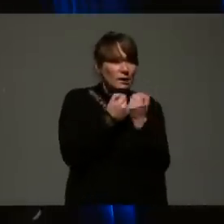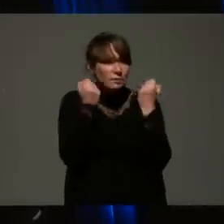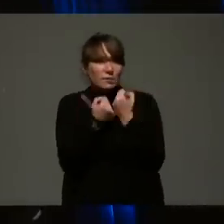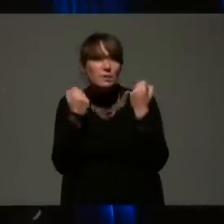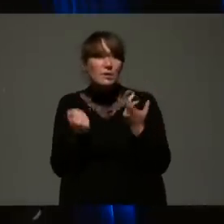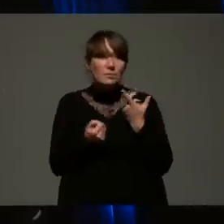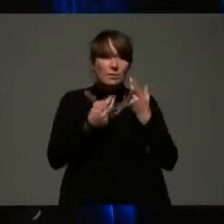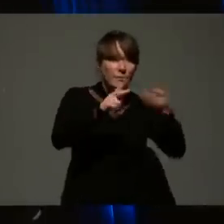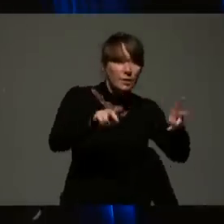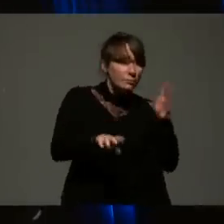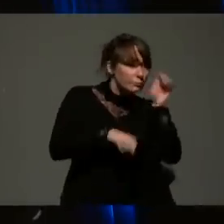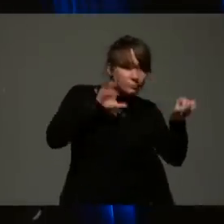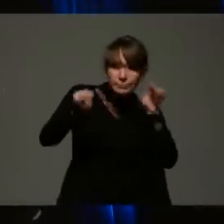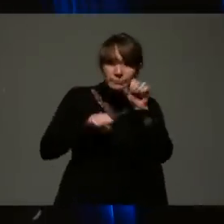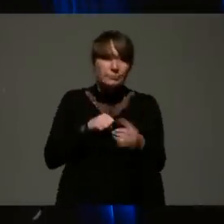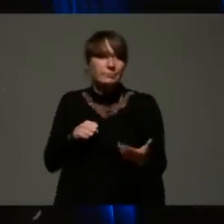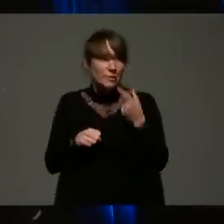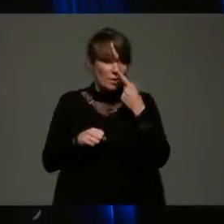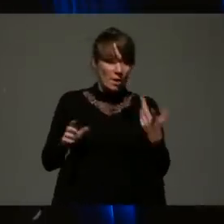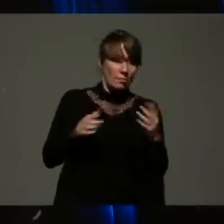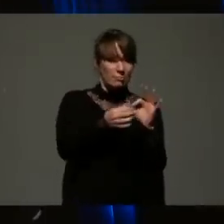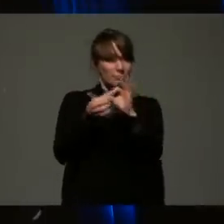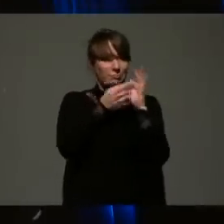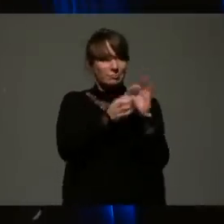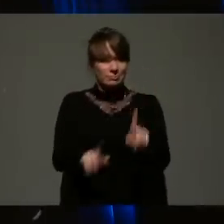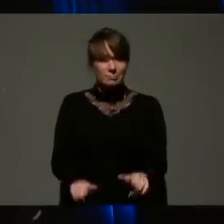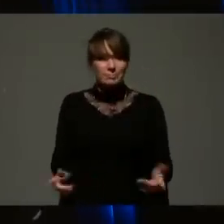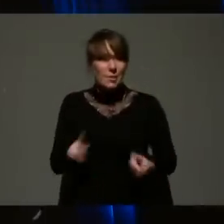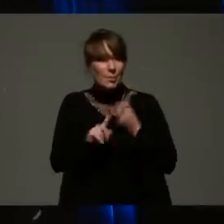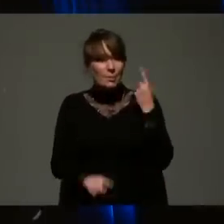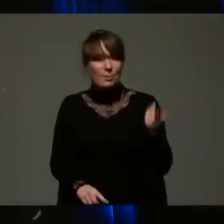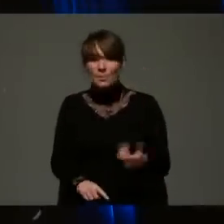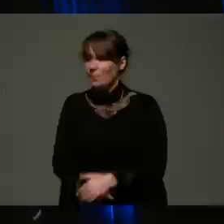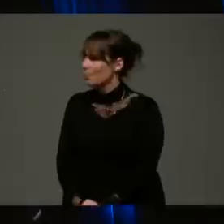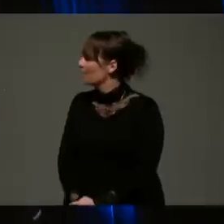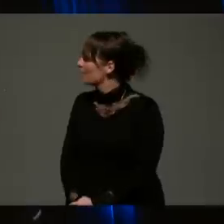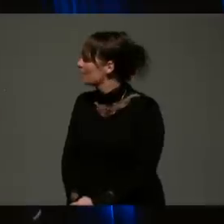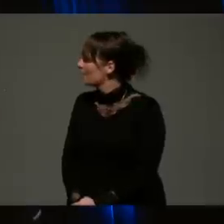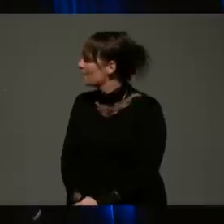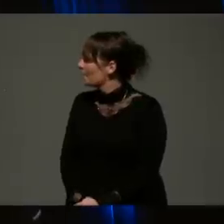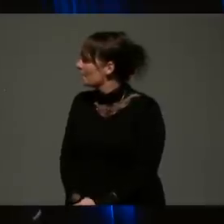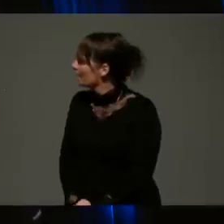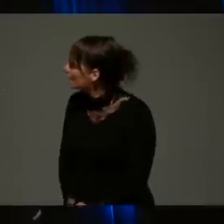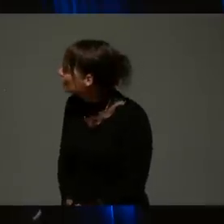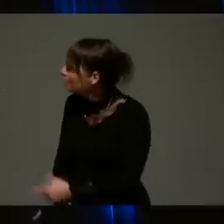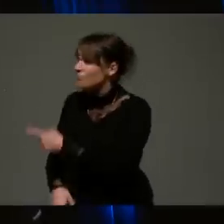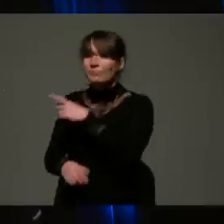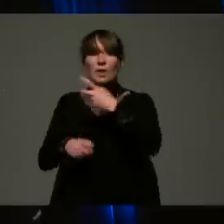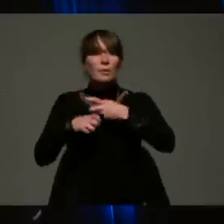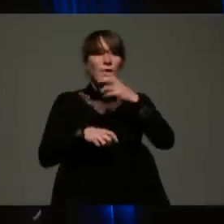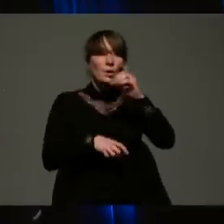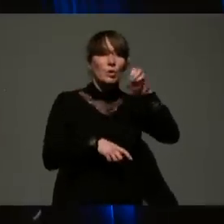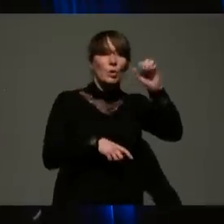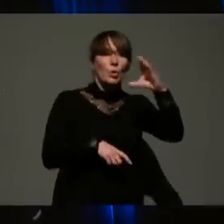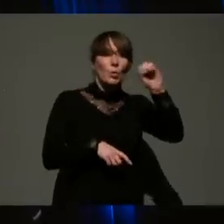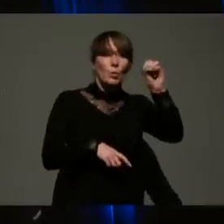ville, on voit bien qu'il y a une relation qui est importante. Et on ne parle plus... Notre bon baron Pierre de Coubertin, il y a un siècle,